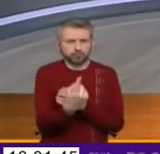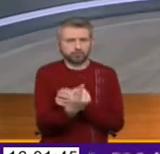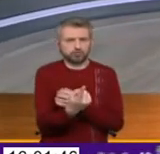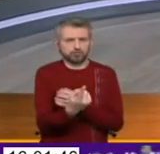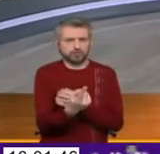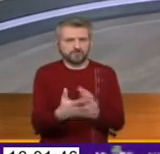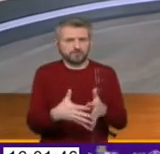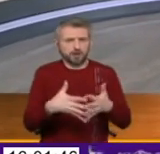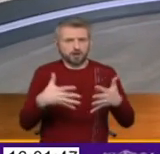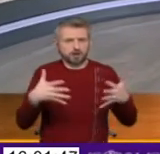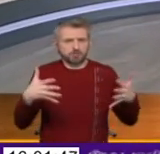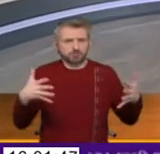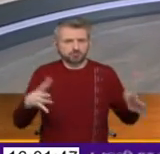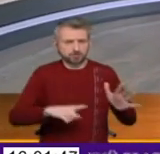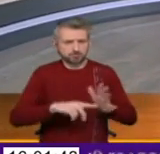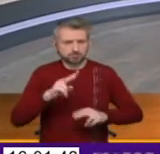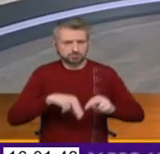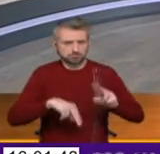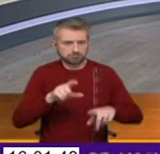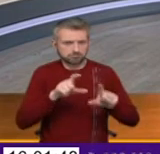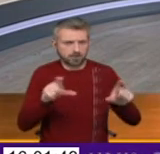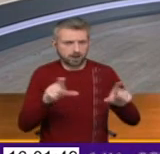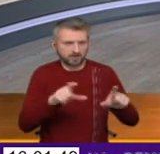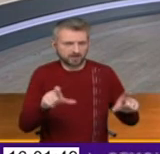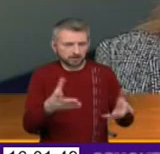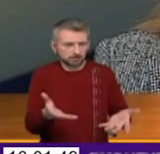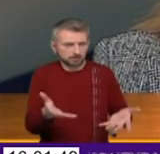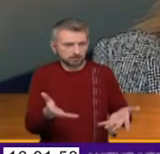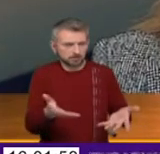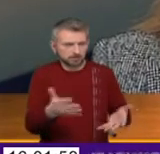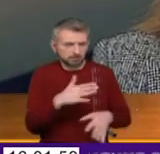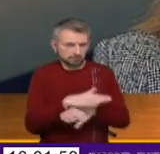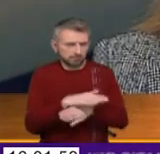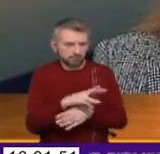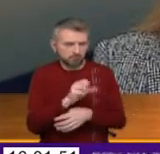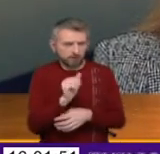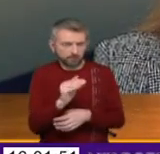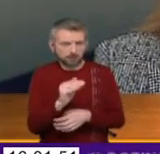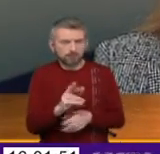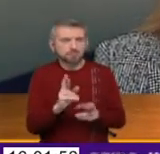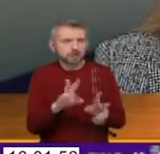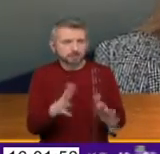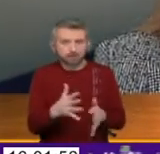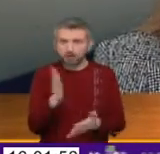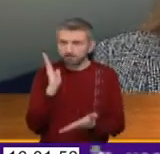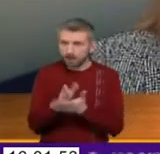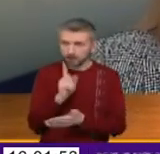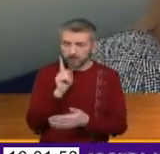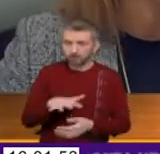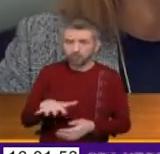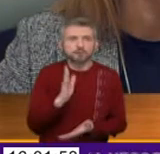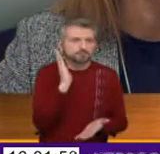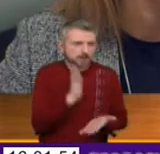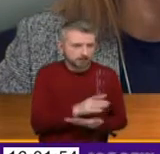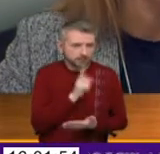такий величезний магазин маф насправді. Як це трапилося? Прямо на зеленій зоні чи якось? Прямо